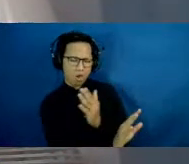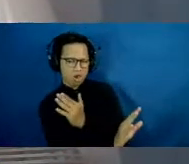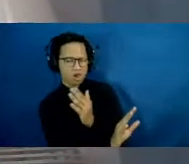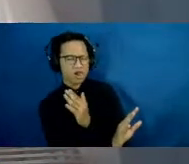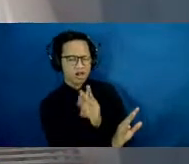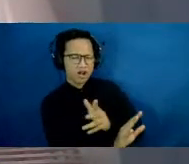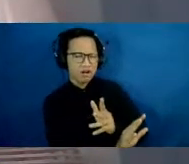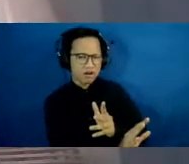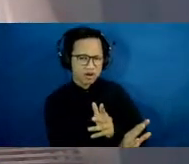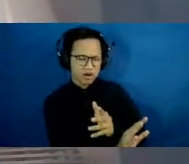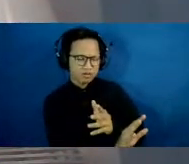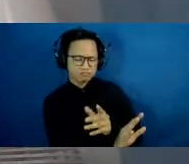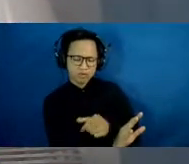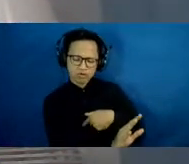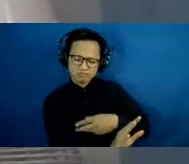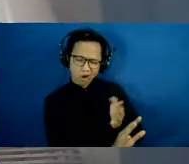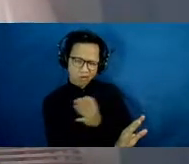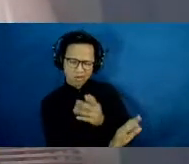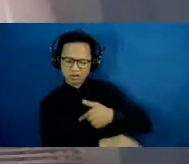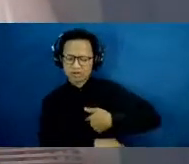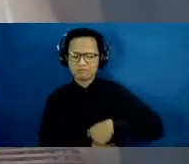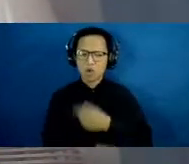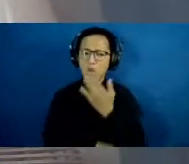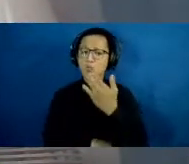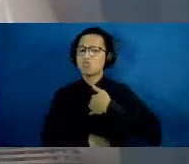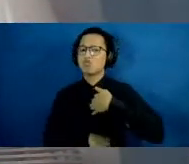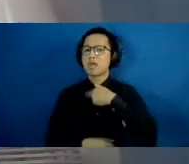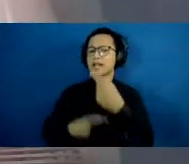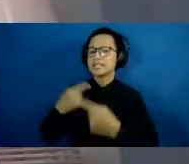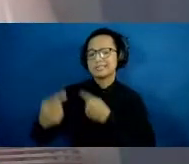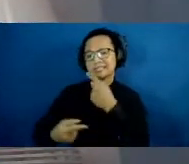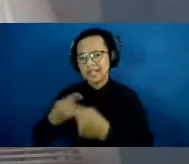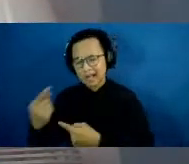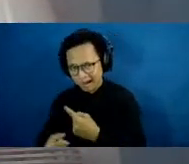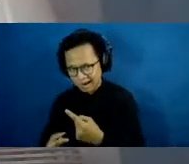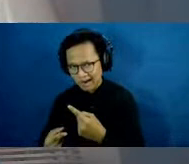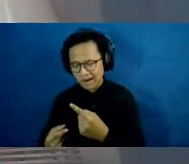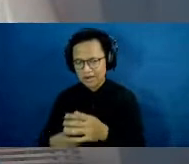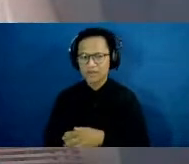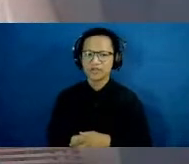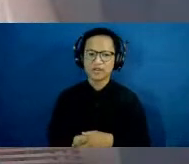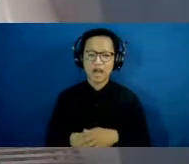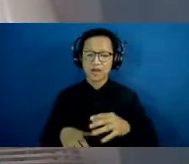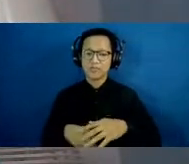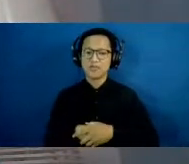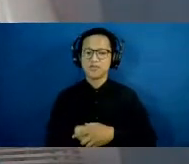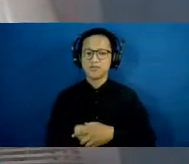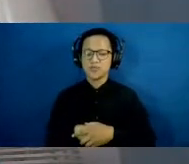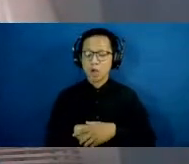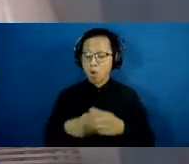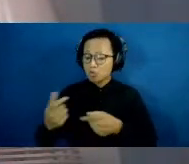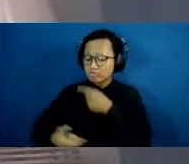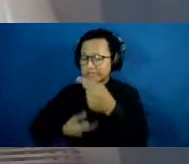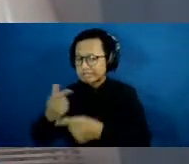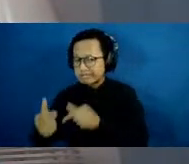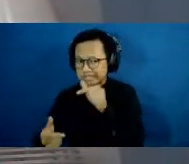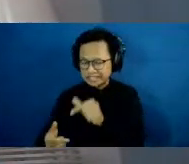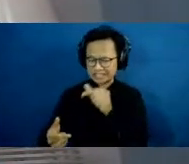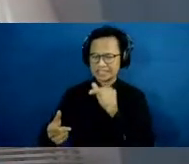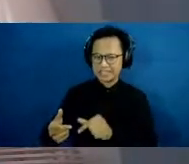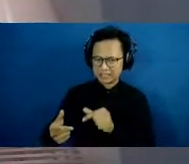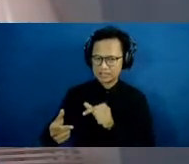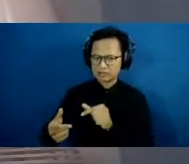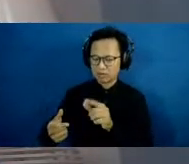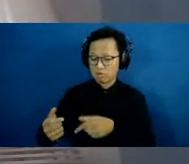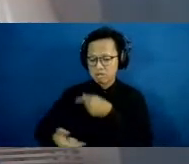namanya story ya, atau cerita yang di mana konsumen itu atau calon klien atau calon konsumen kita itu kita